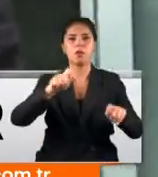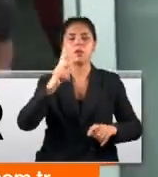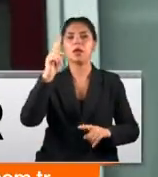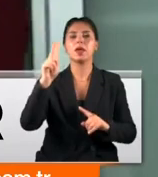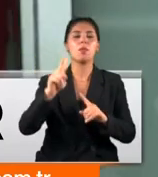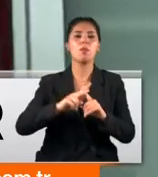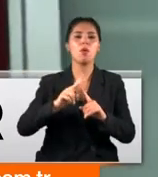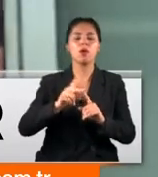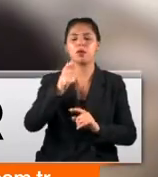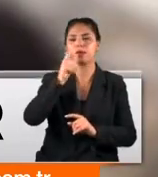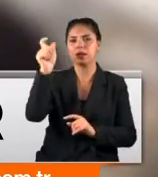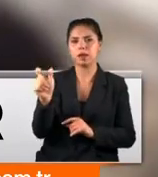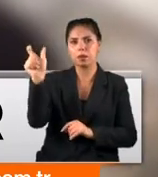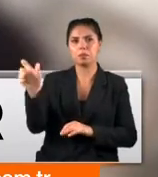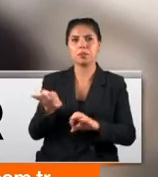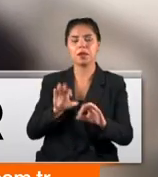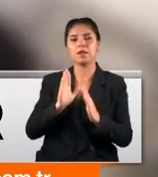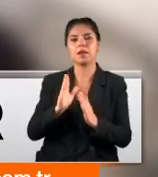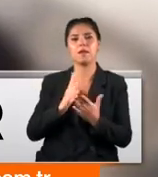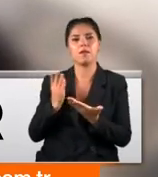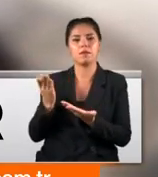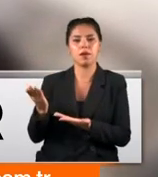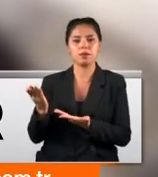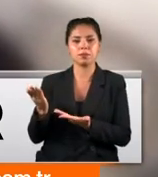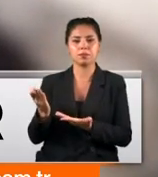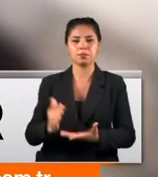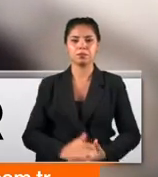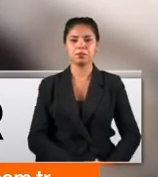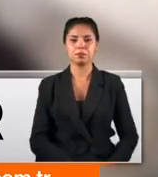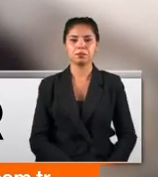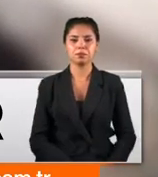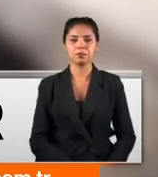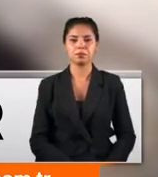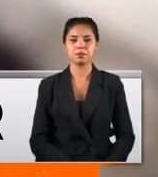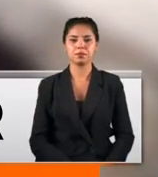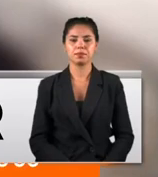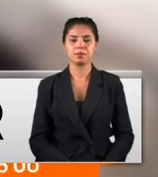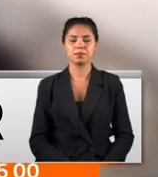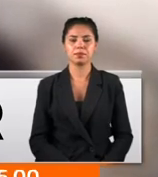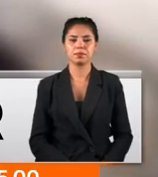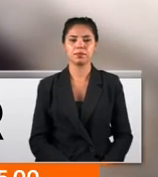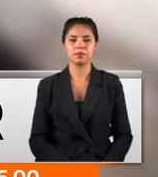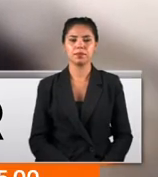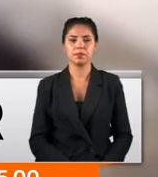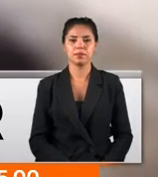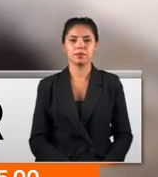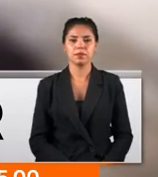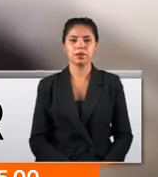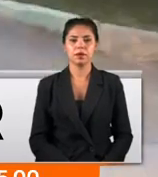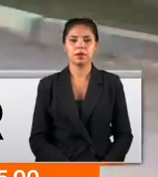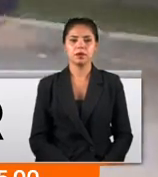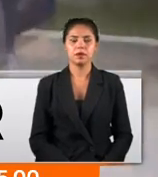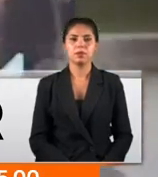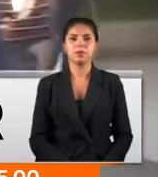polisin tedavisi ise sürüyor. Arayan herkesin Allah razı olsun. Gerekmedikçe aramayın. Ben odaya geçince hepinizi arayacağım zaten. Şu an durumum iyi. Çok şükür. Gayet